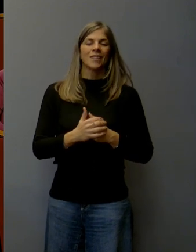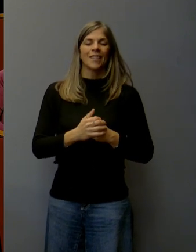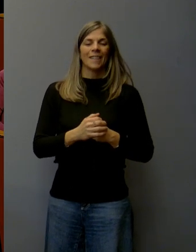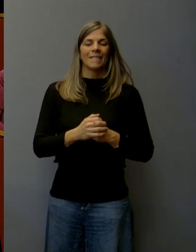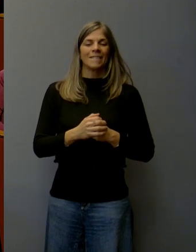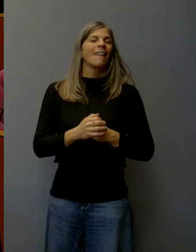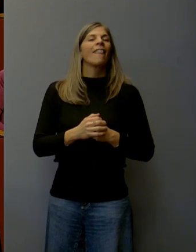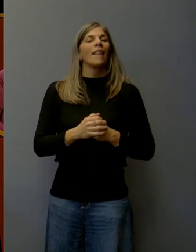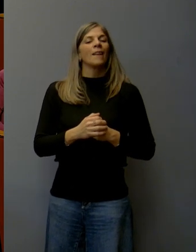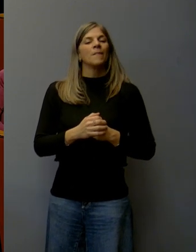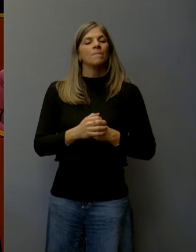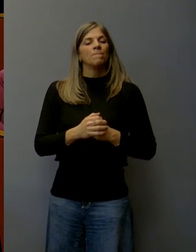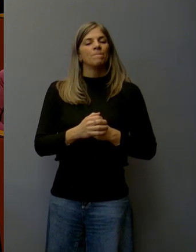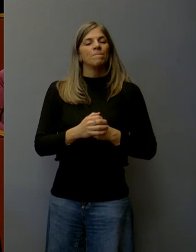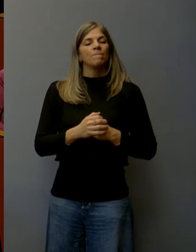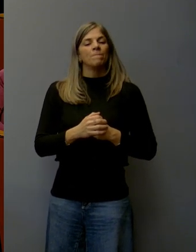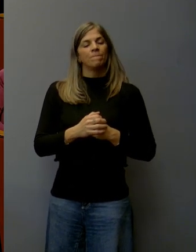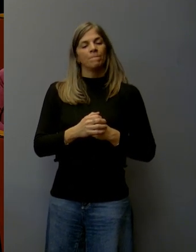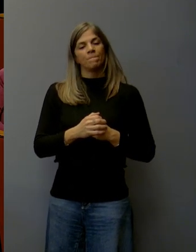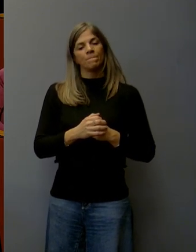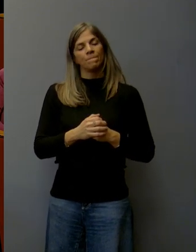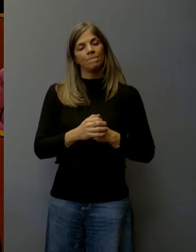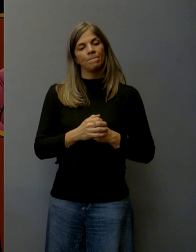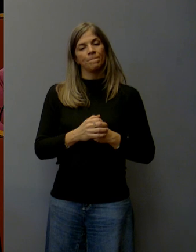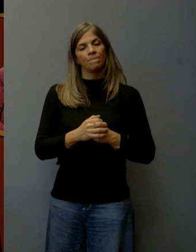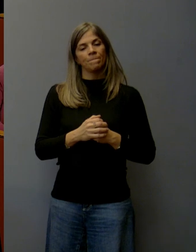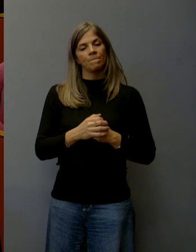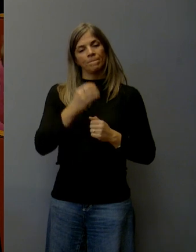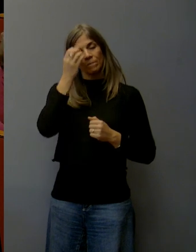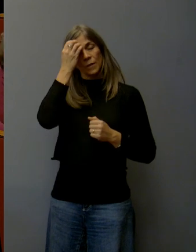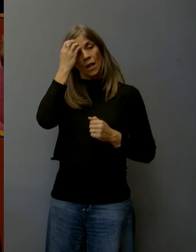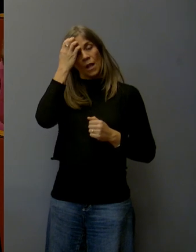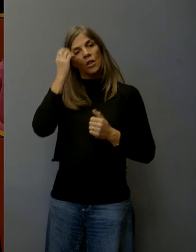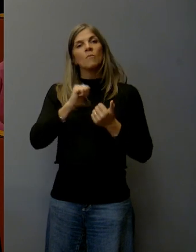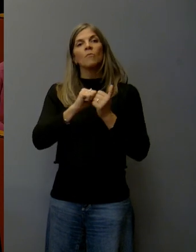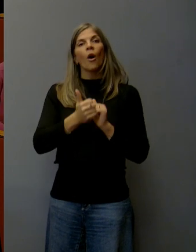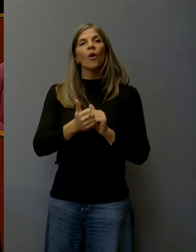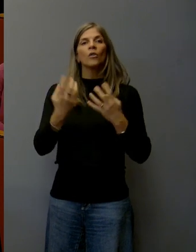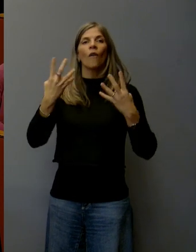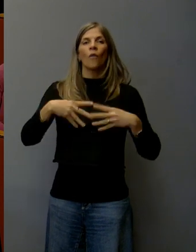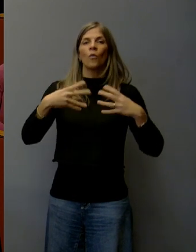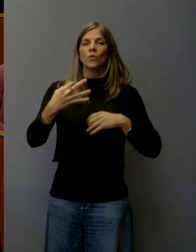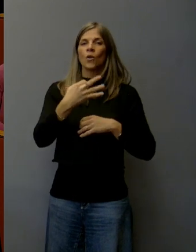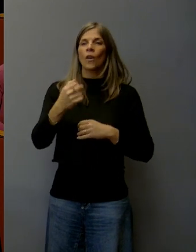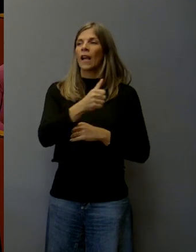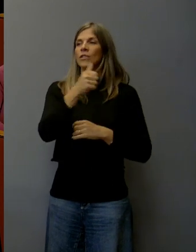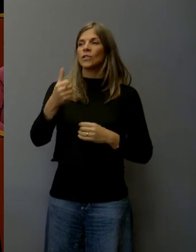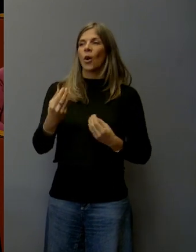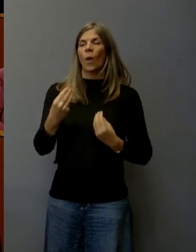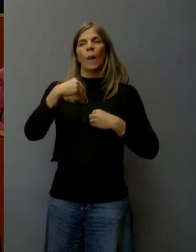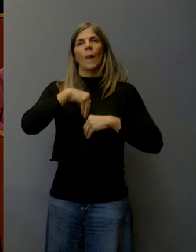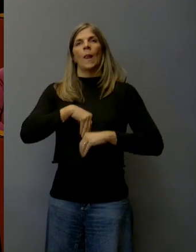nelle mie programmatiche non è solo funzionale ad un benessere psicofisico diciamo delle persone